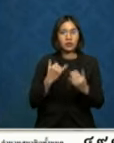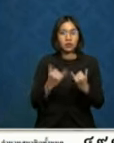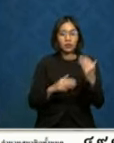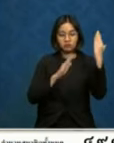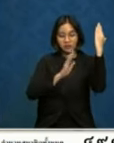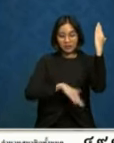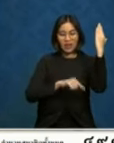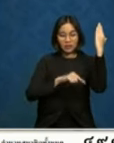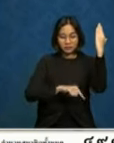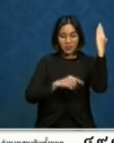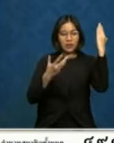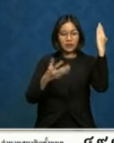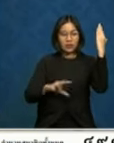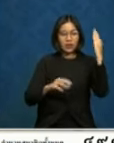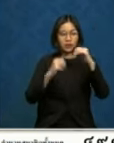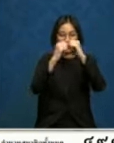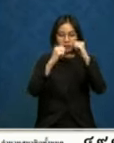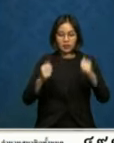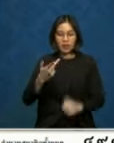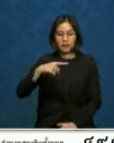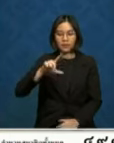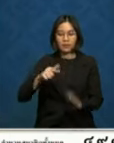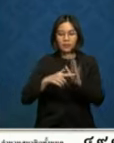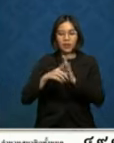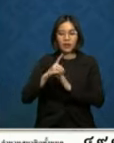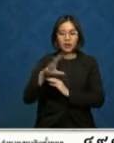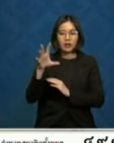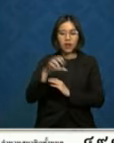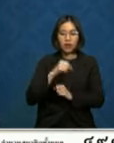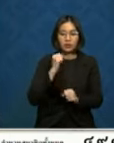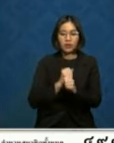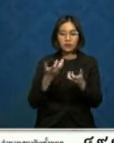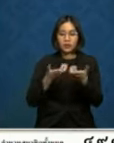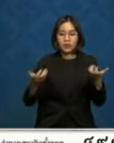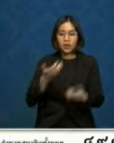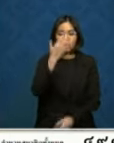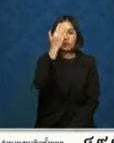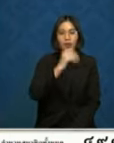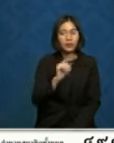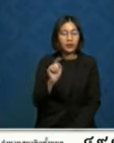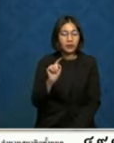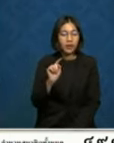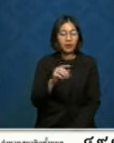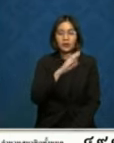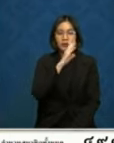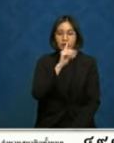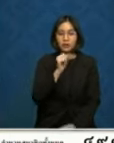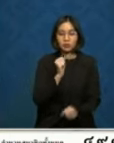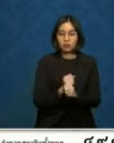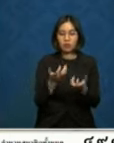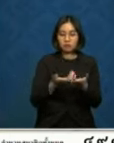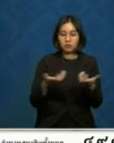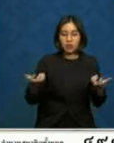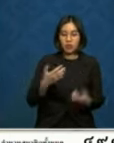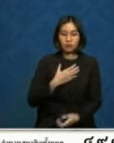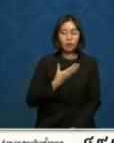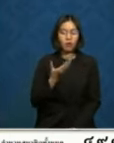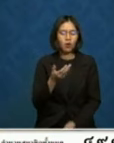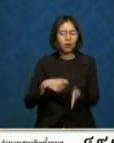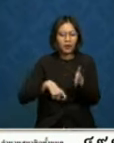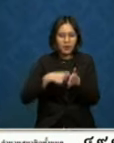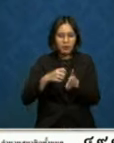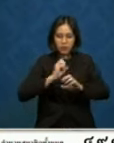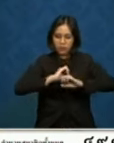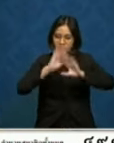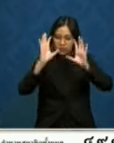ใต้อยู่แล้วสำนักงานปลัดจะเอาไปทำแยกทำไมครับถ้าหากทำแยกผมขอเหตุผล